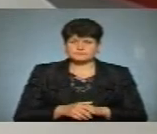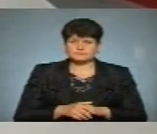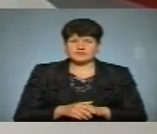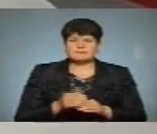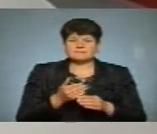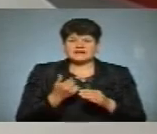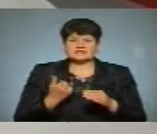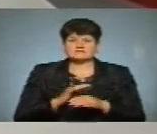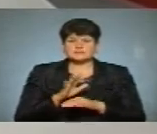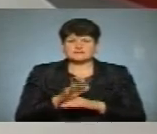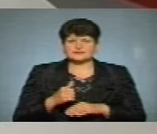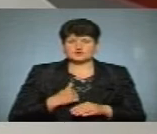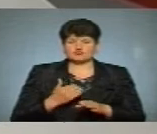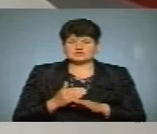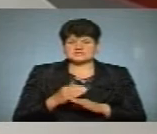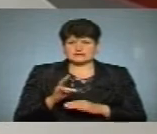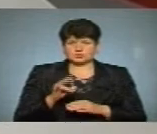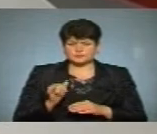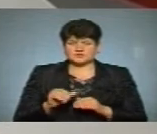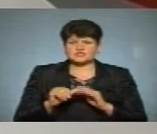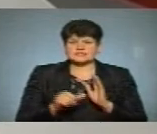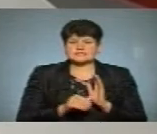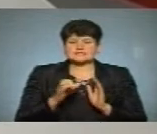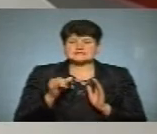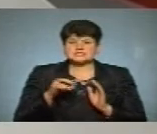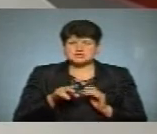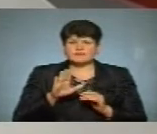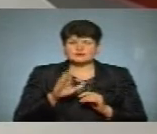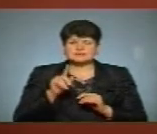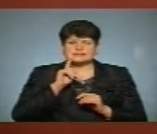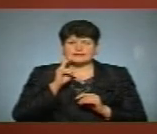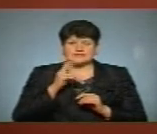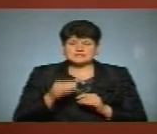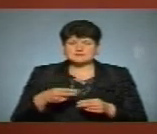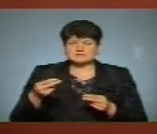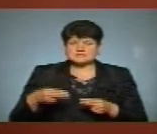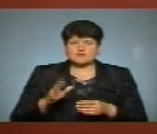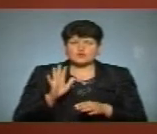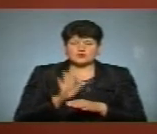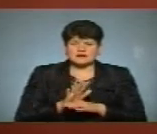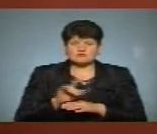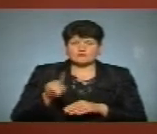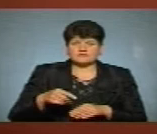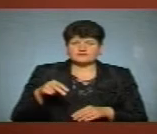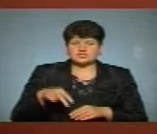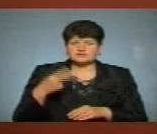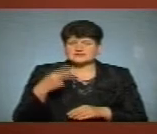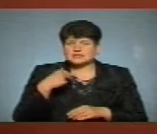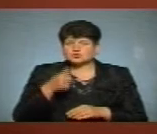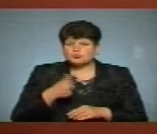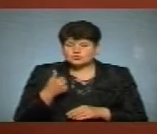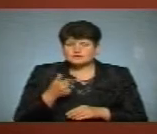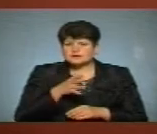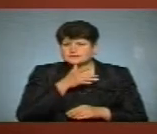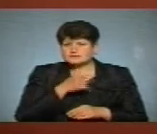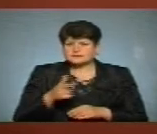перед відправленням до військової частини. 16 січня Володимир Зеленський підписав указ про призов у 2020 році на